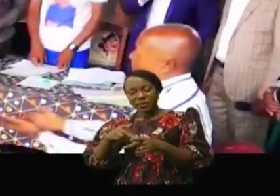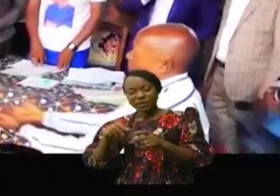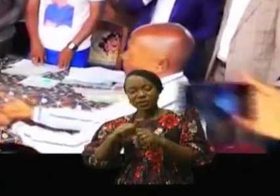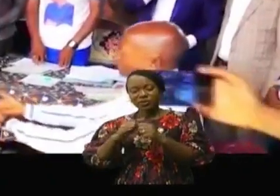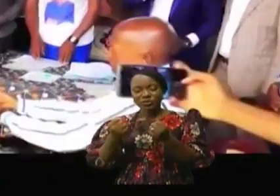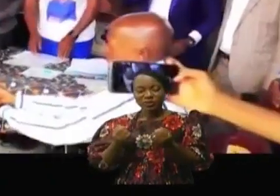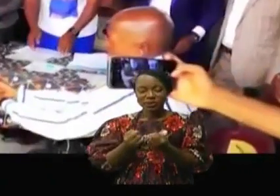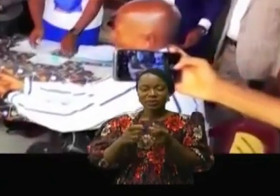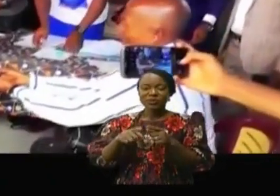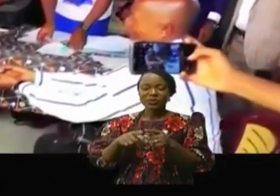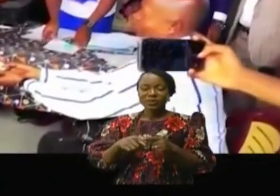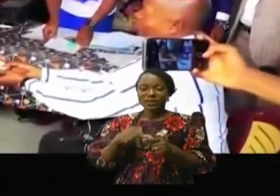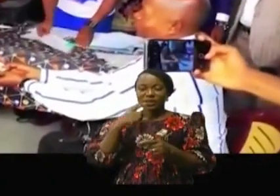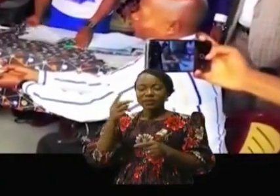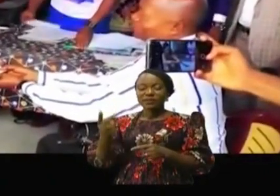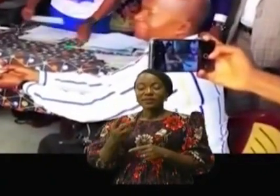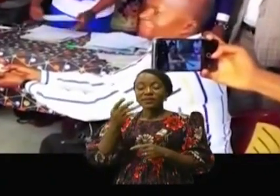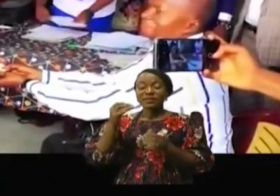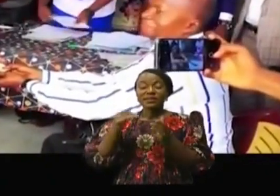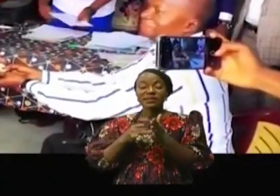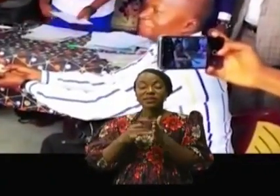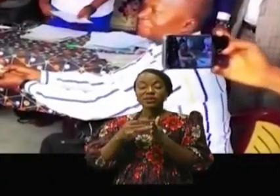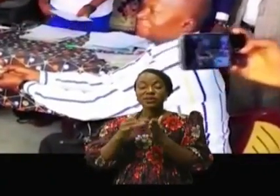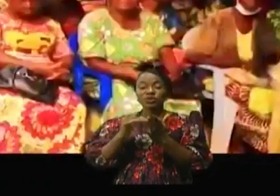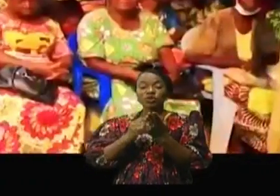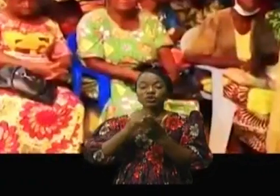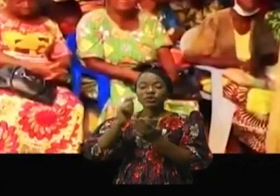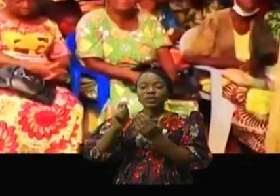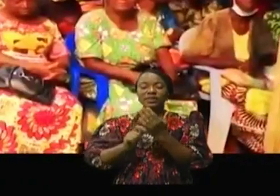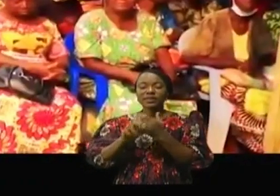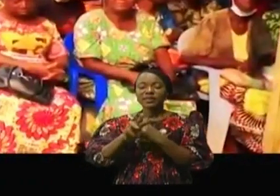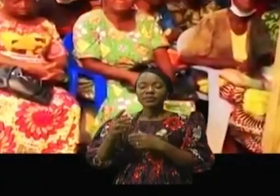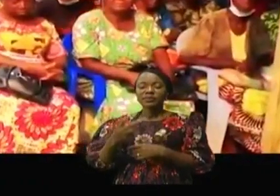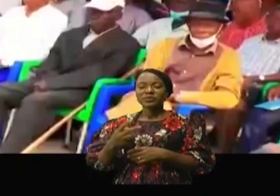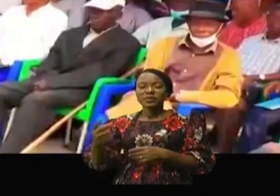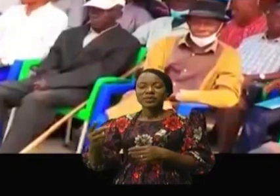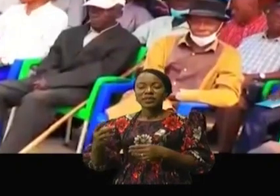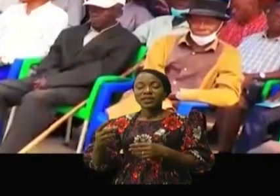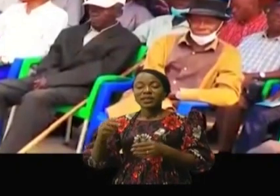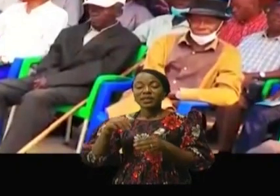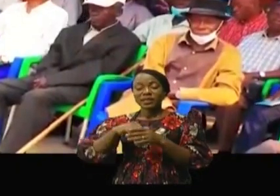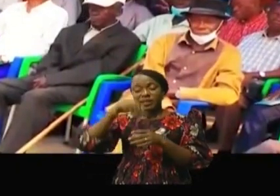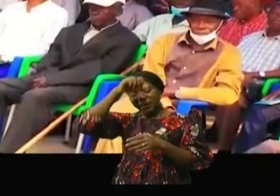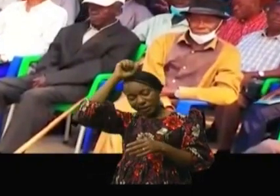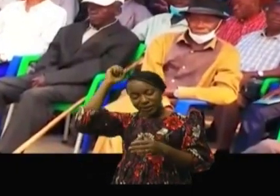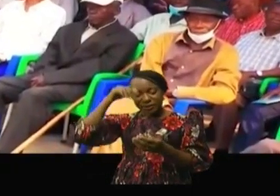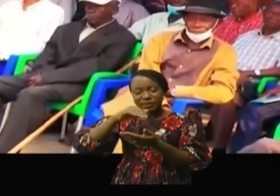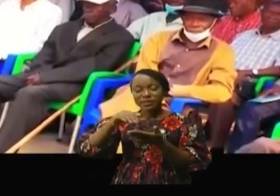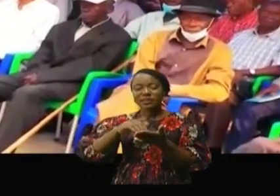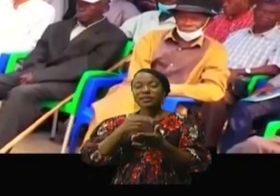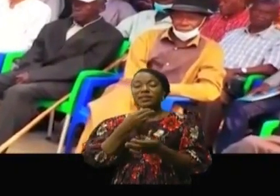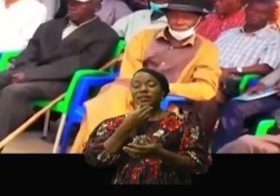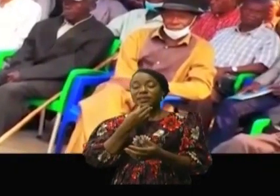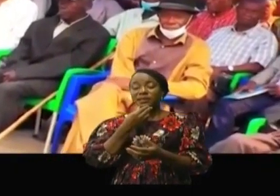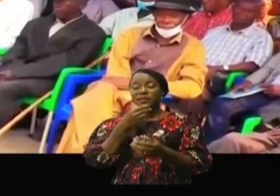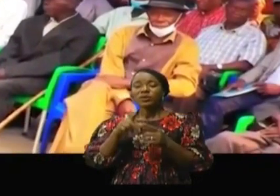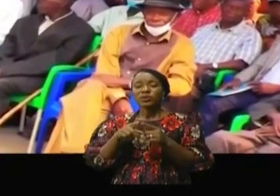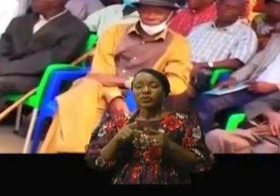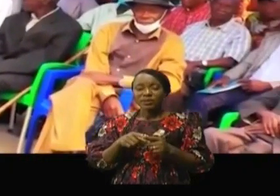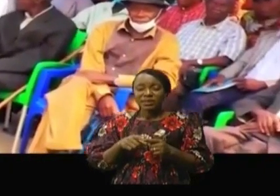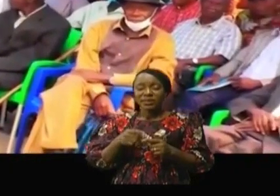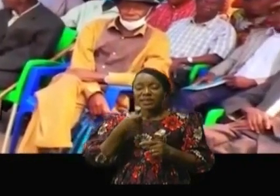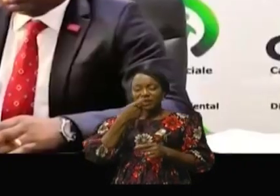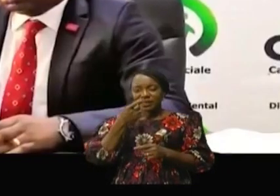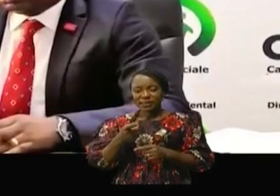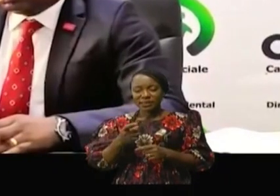ce 27 juillet 2022 au Kasaï central à Kananga. Dans son mot, le directeur provincial de la Caisse nationale